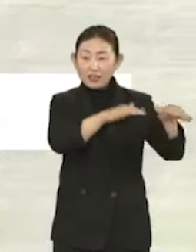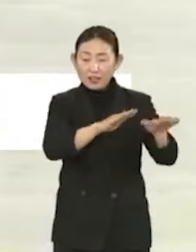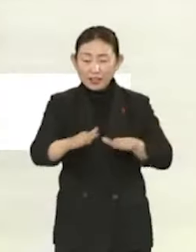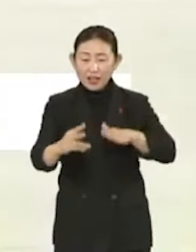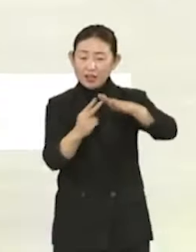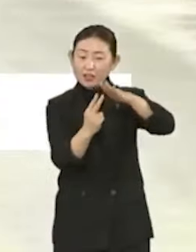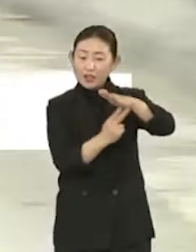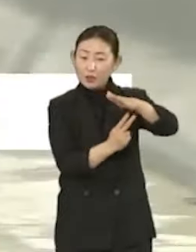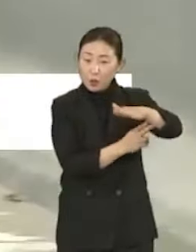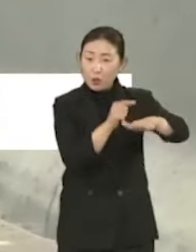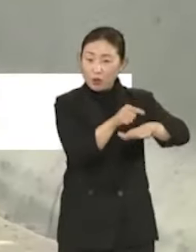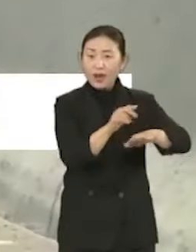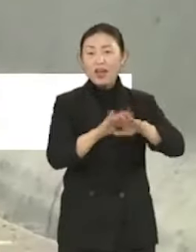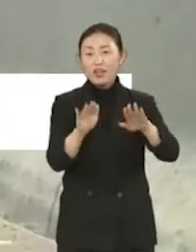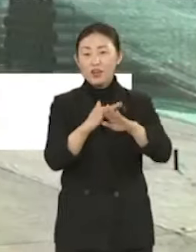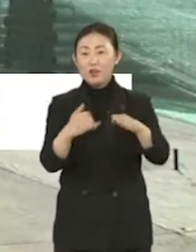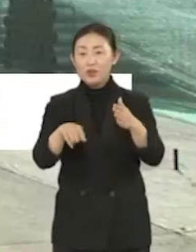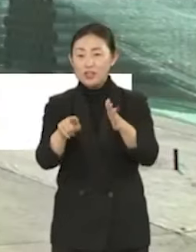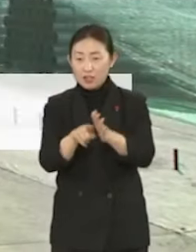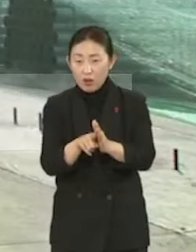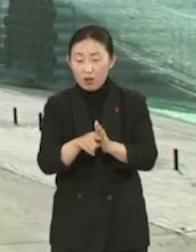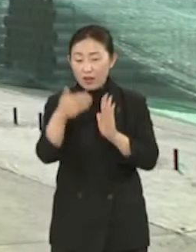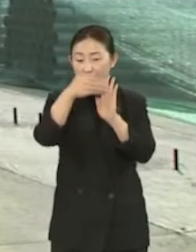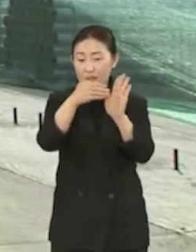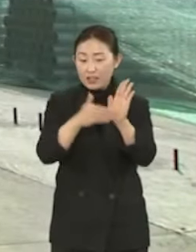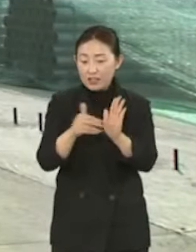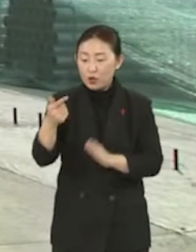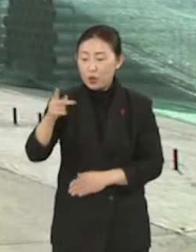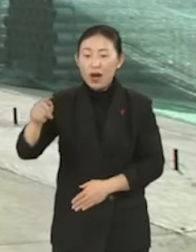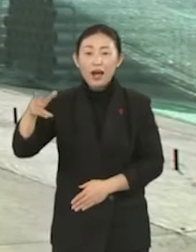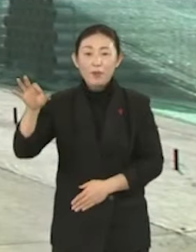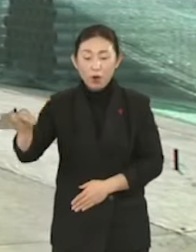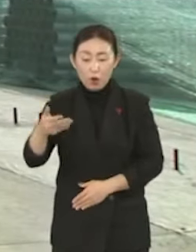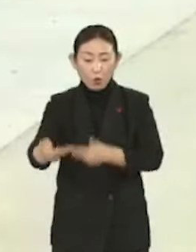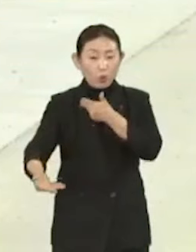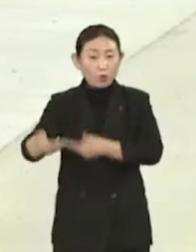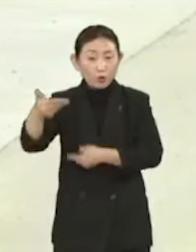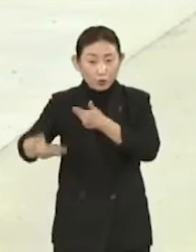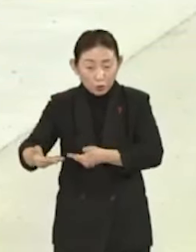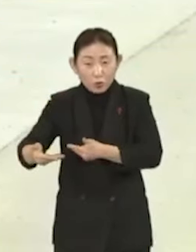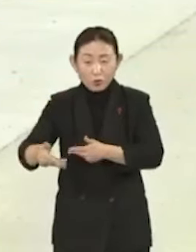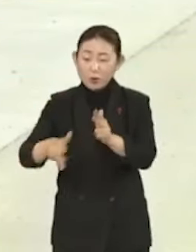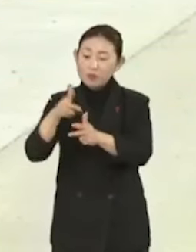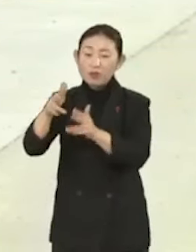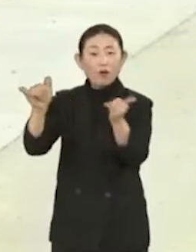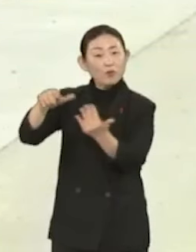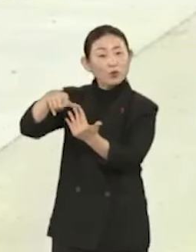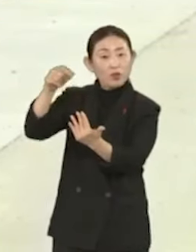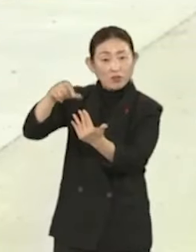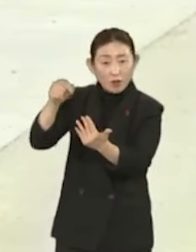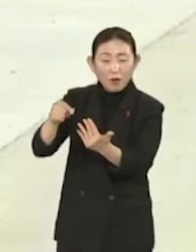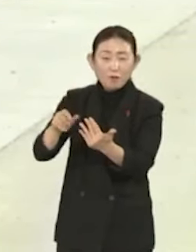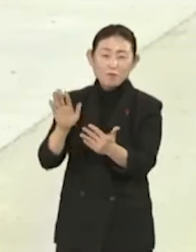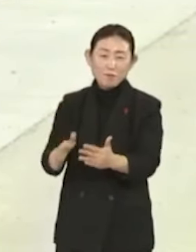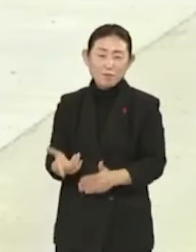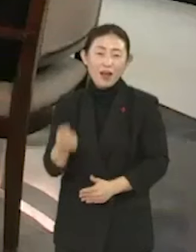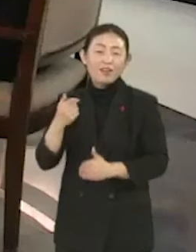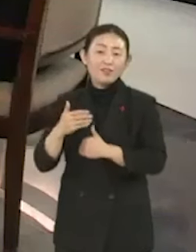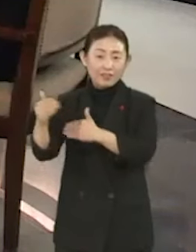위해 수도권에서 충청을 잇는 당진에서 광명 민자고속도로도 사업자 선정 등 후속 조치도